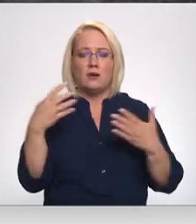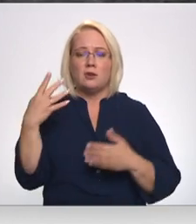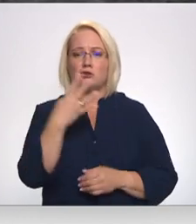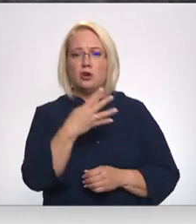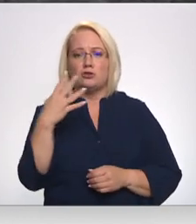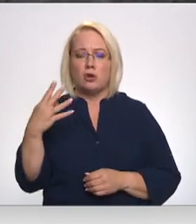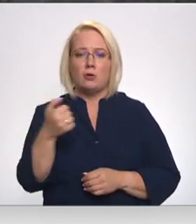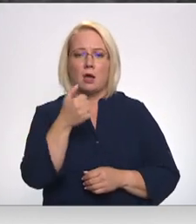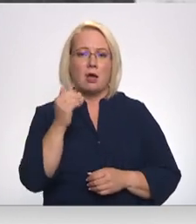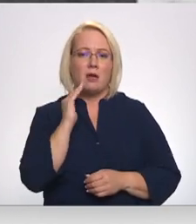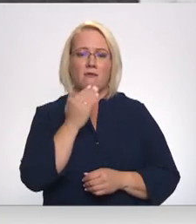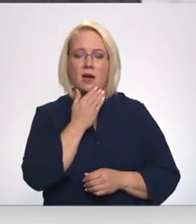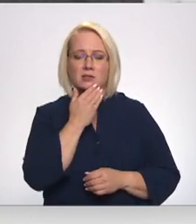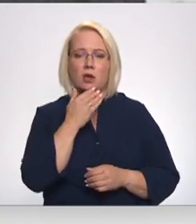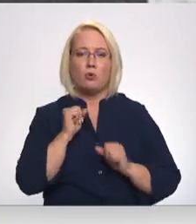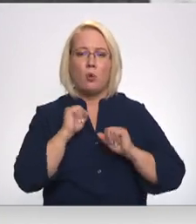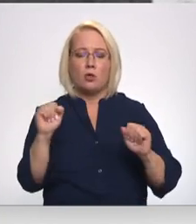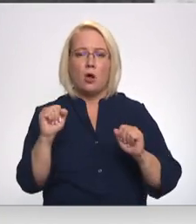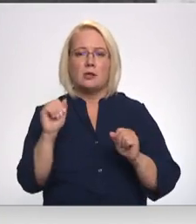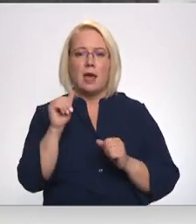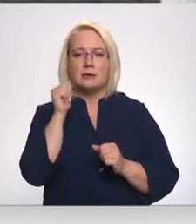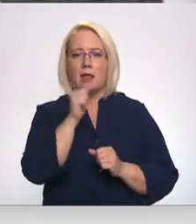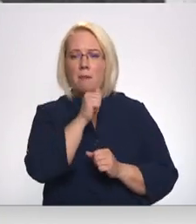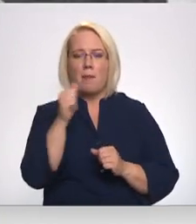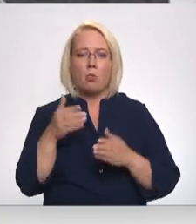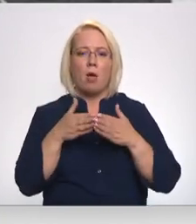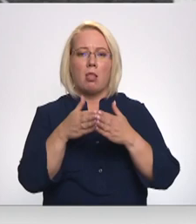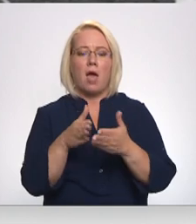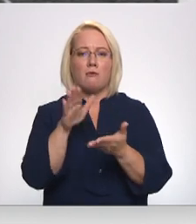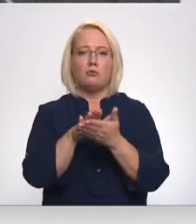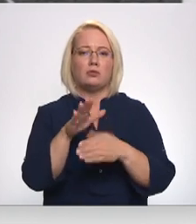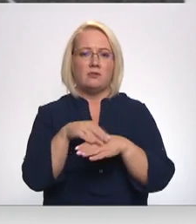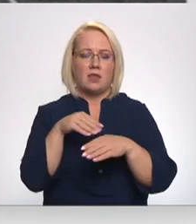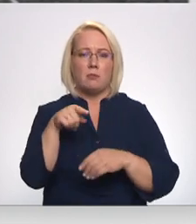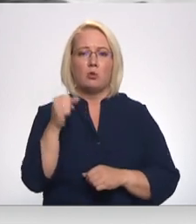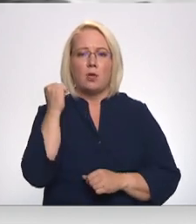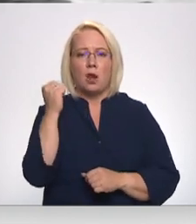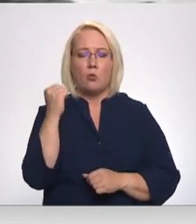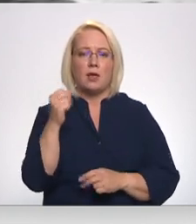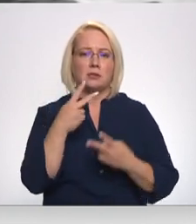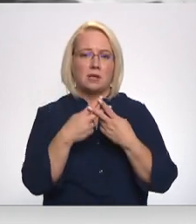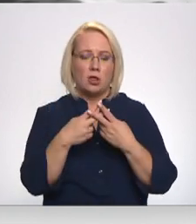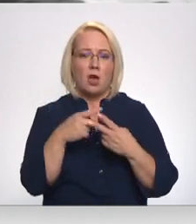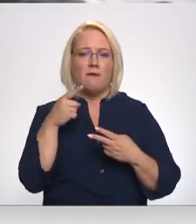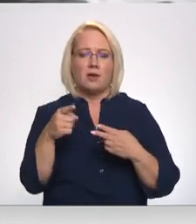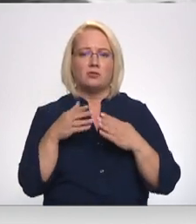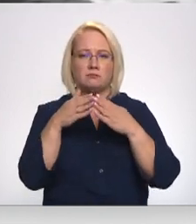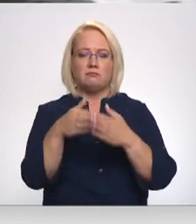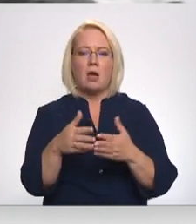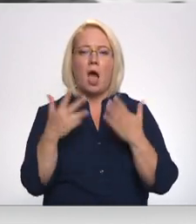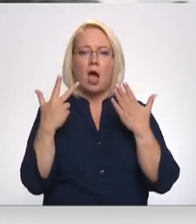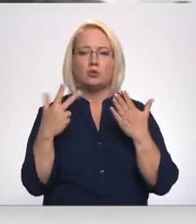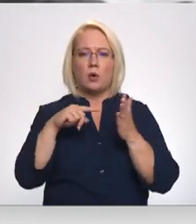1944. Gada vasarā nodrošināja slepeno laivu satiksmu uz Zviedriju. Par to draudēja cietums. Tomsons pāri jūrai devās 8